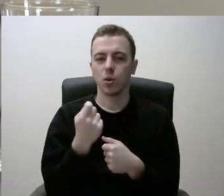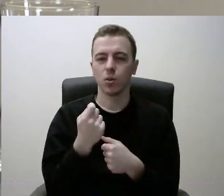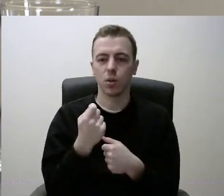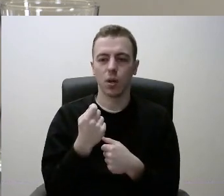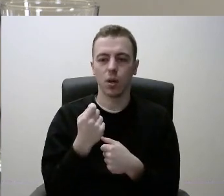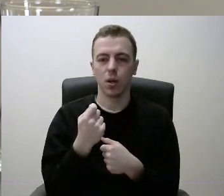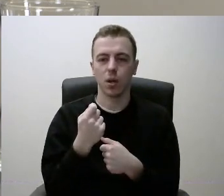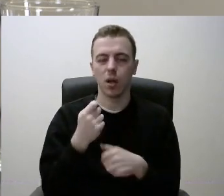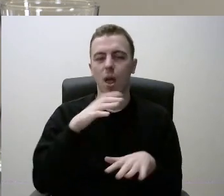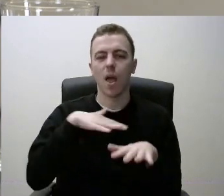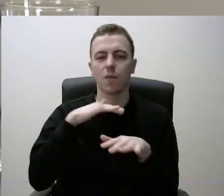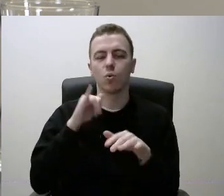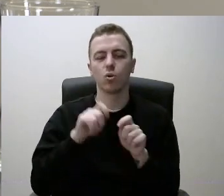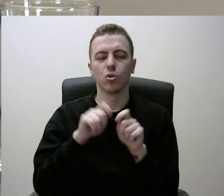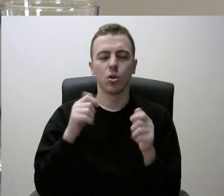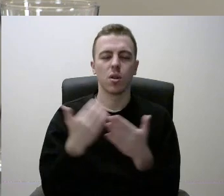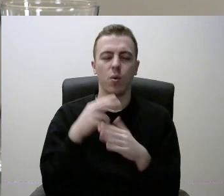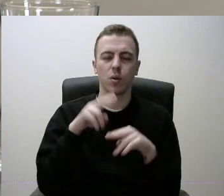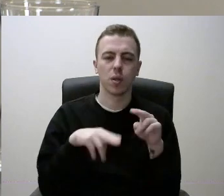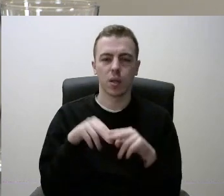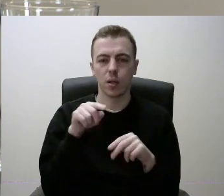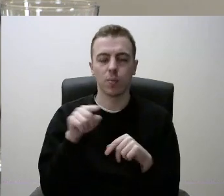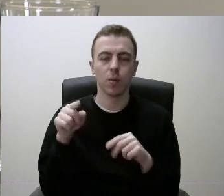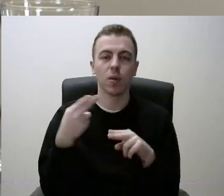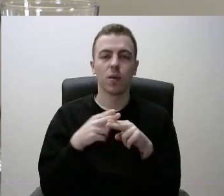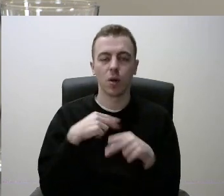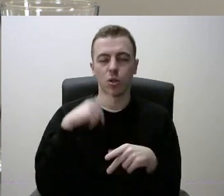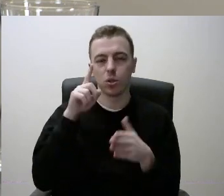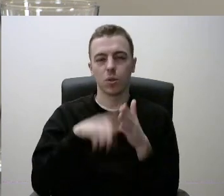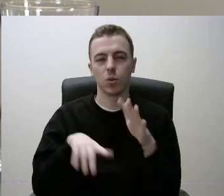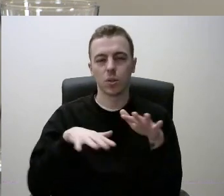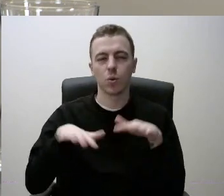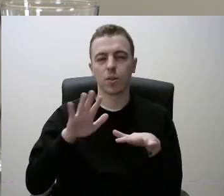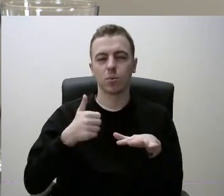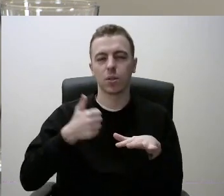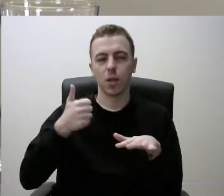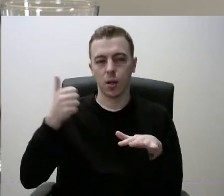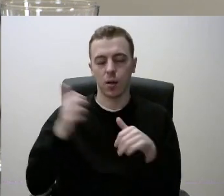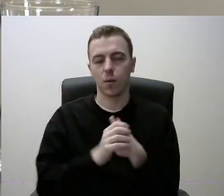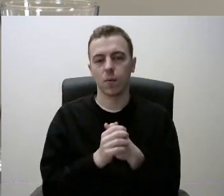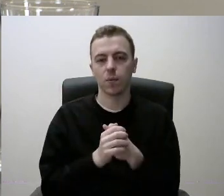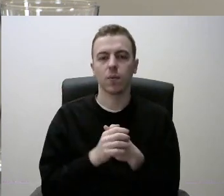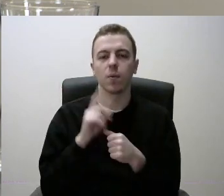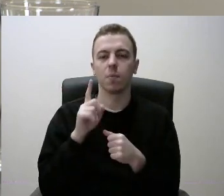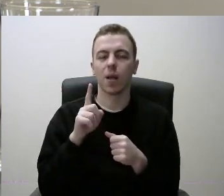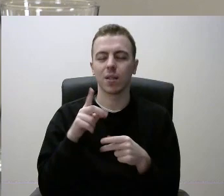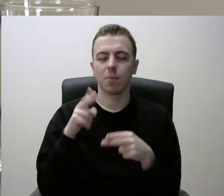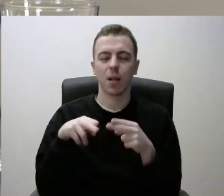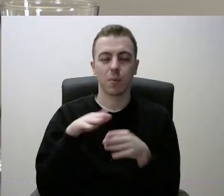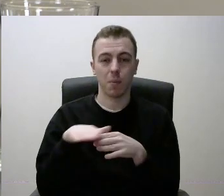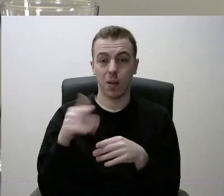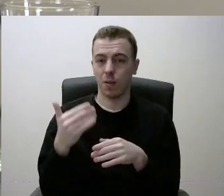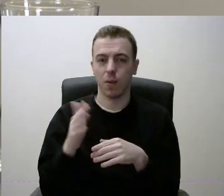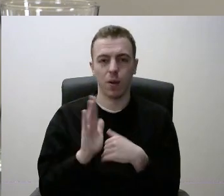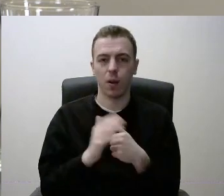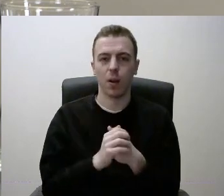kuriuose pradėtos yra naujos statybos, tai ištikiuosi situacija šioje vietoje kažkiek tai pasikeis, bet tai ne visi sprendimai. Kitas dalykas, turbūt